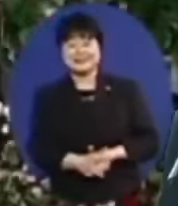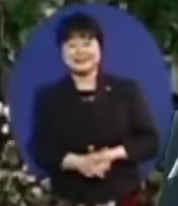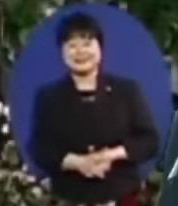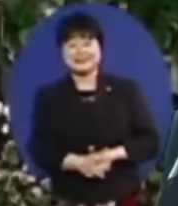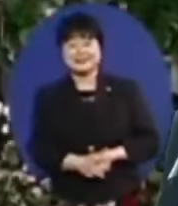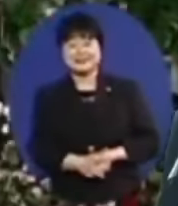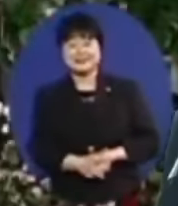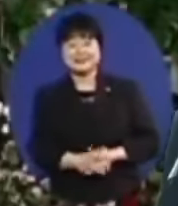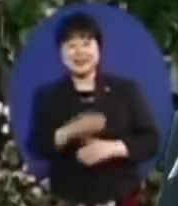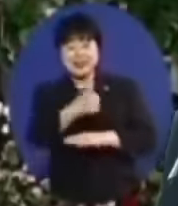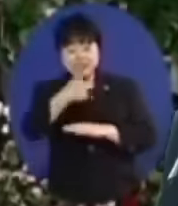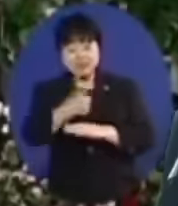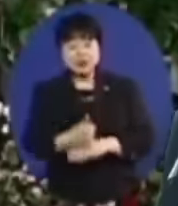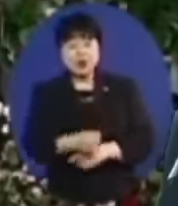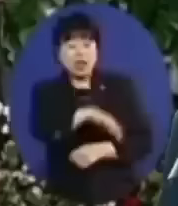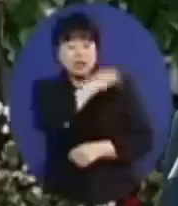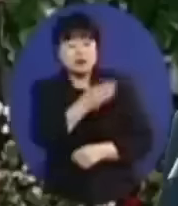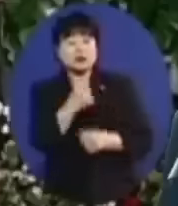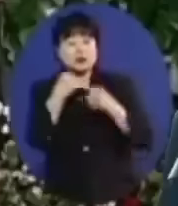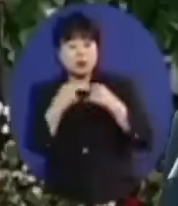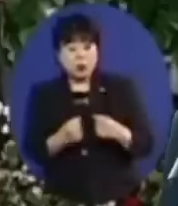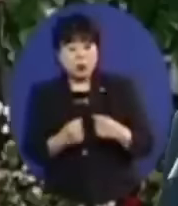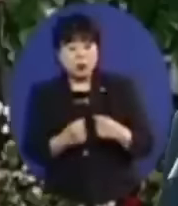그래야 그리스도의 능력이 머물러 있지요.